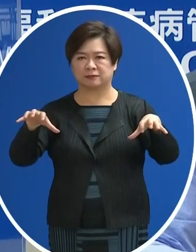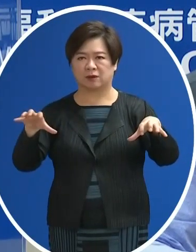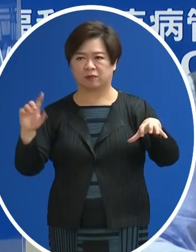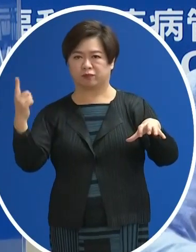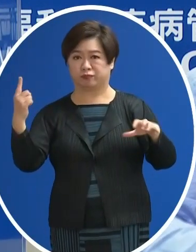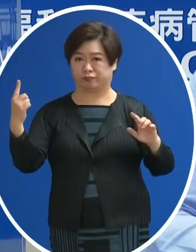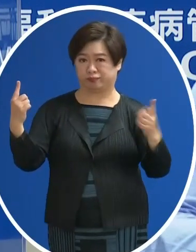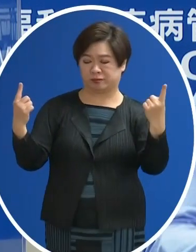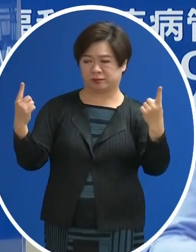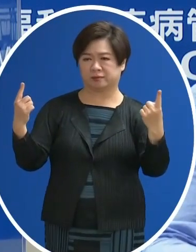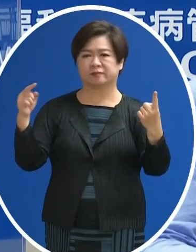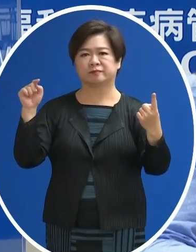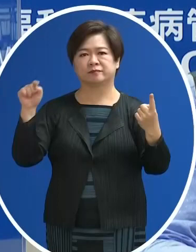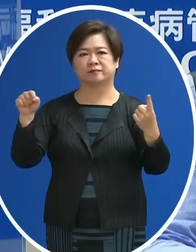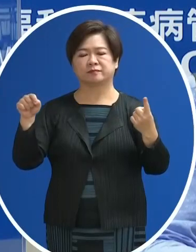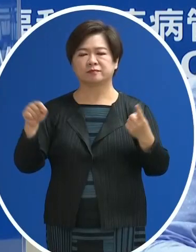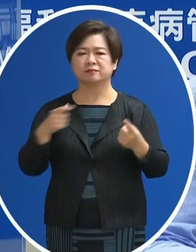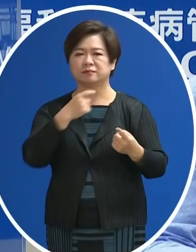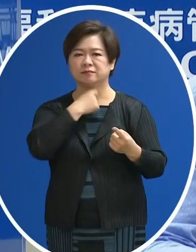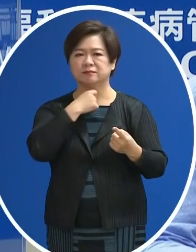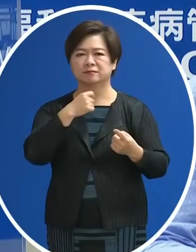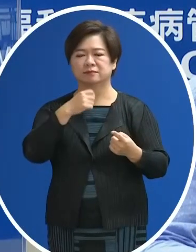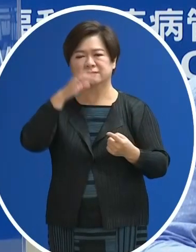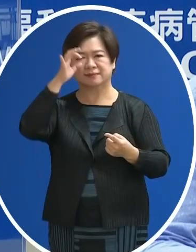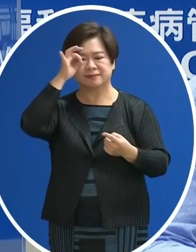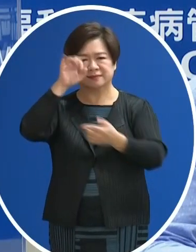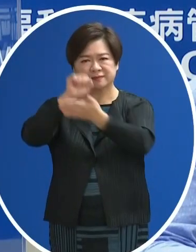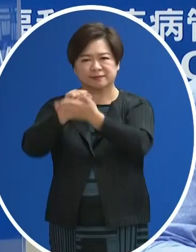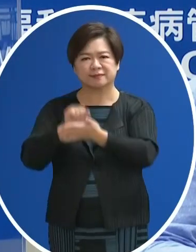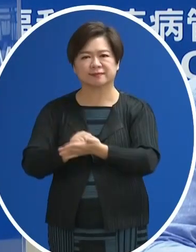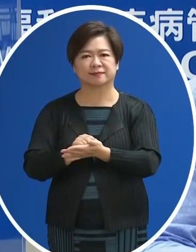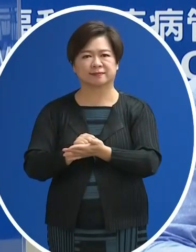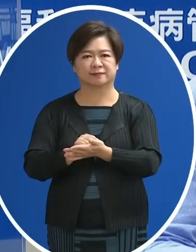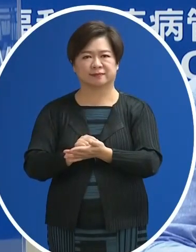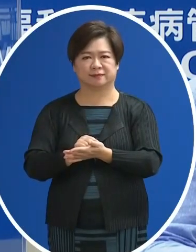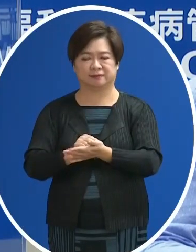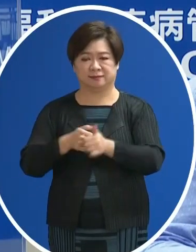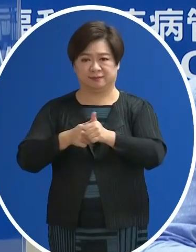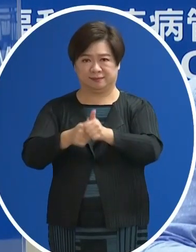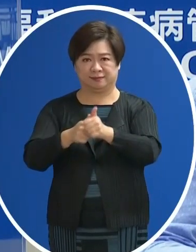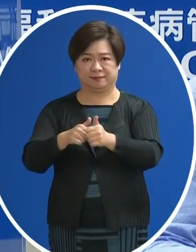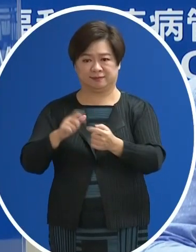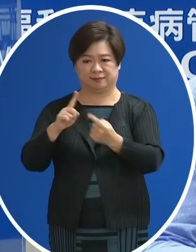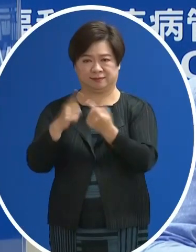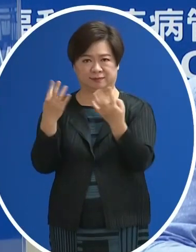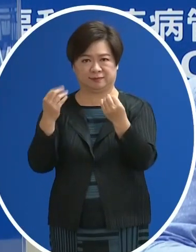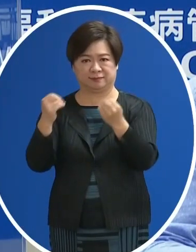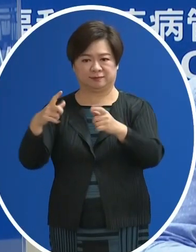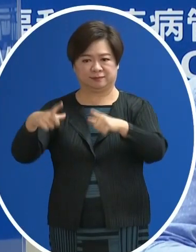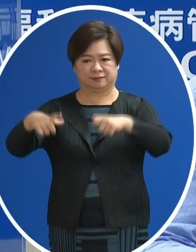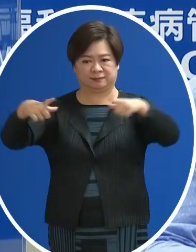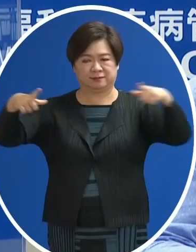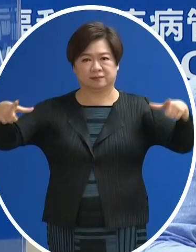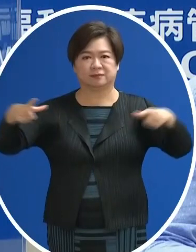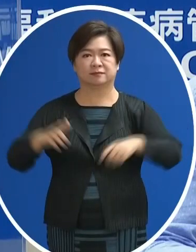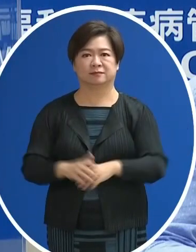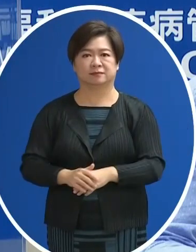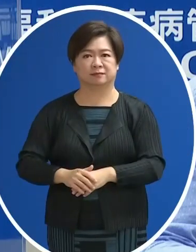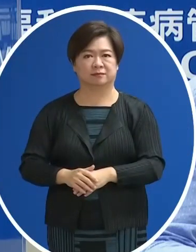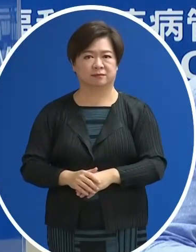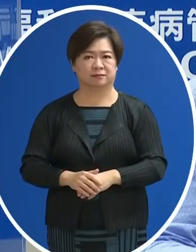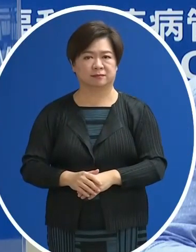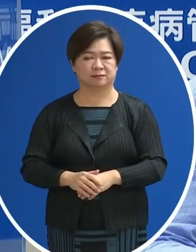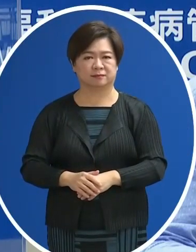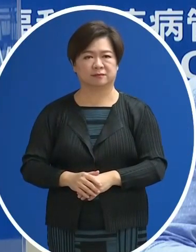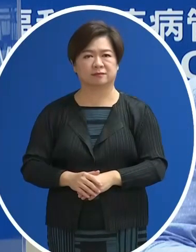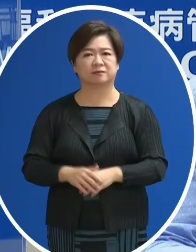把同病室的都列为相关的一些要框列的人员。好，所以都是基本上用这样的一个